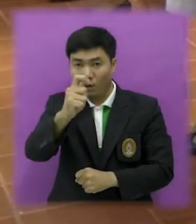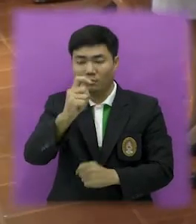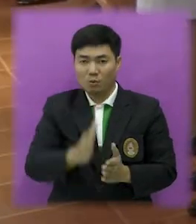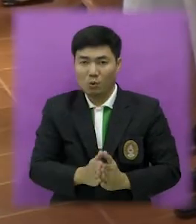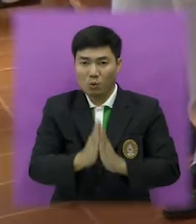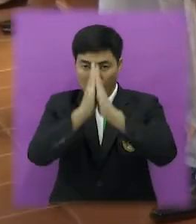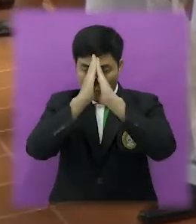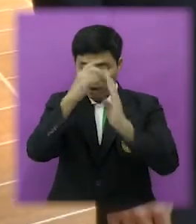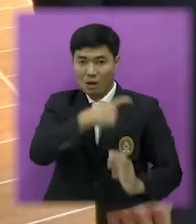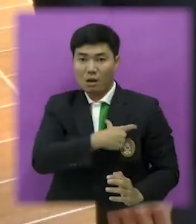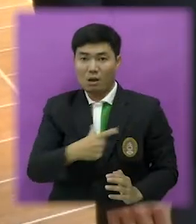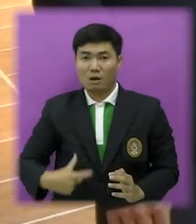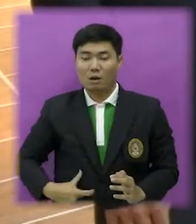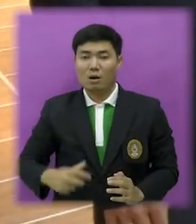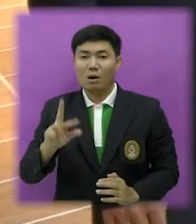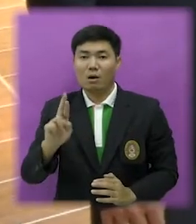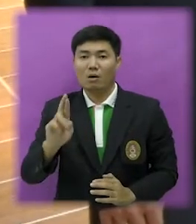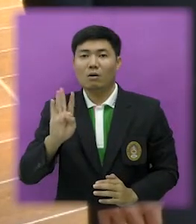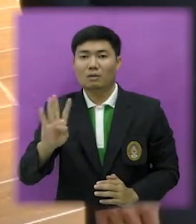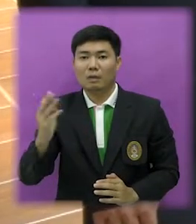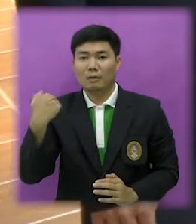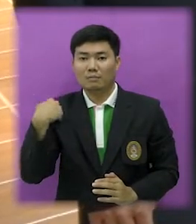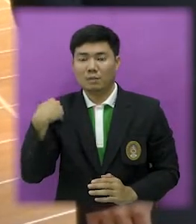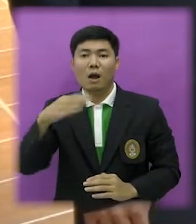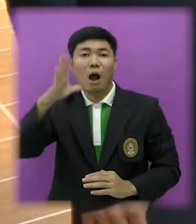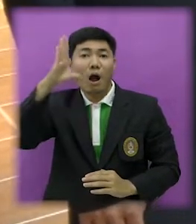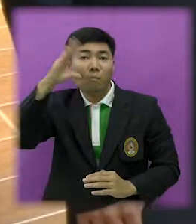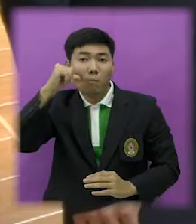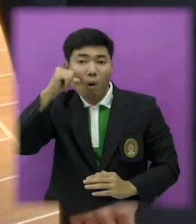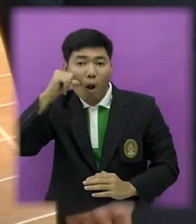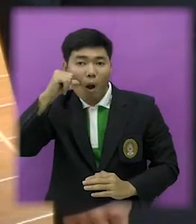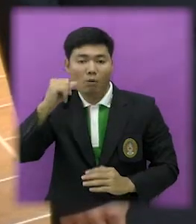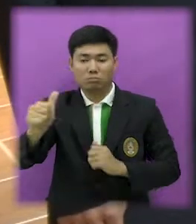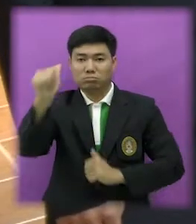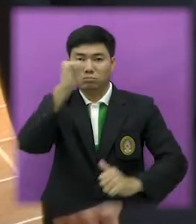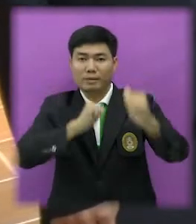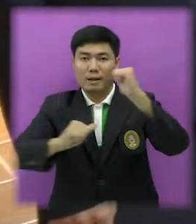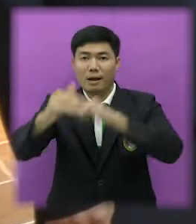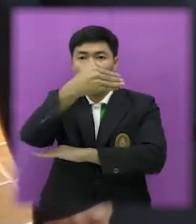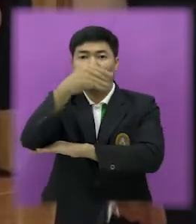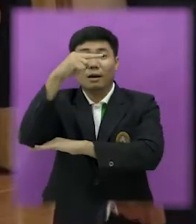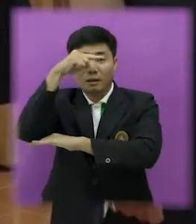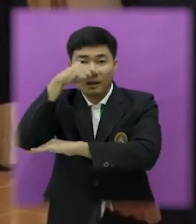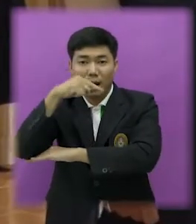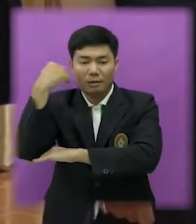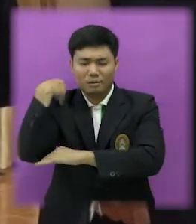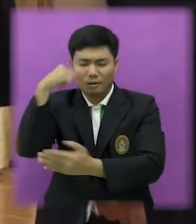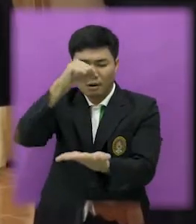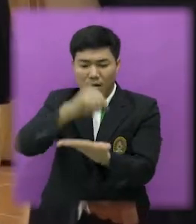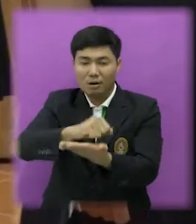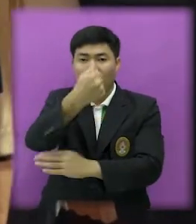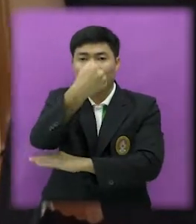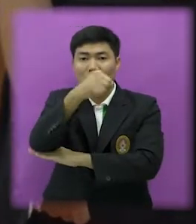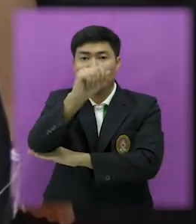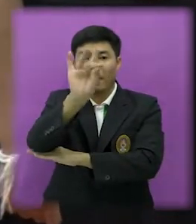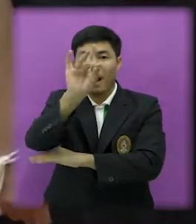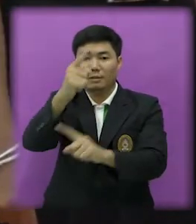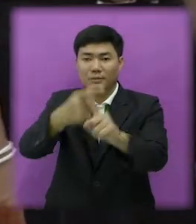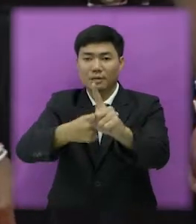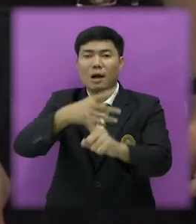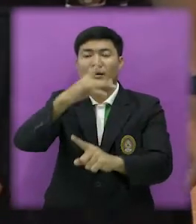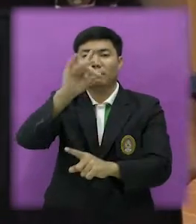อมเกล้าเจ้าอยู่หัวรัชกาลที่4เป็นพระบิดาแห่งวิทยาศาสตร์ไทยพร้อมทั้งกำหนดให้วันที่18สิงหาคมของ